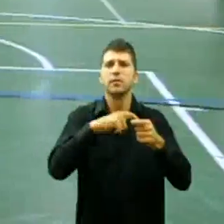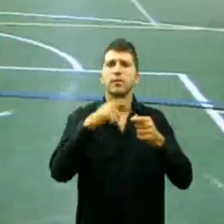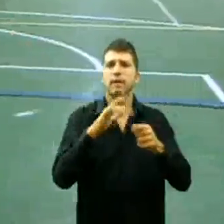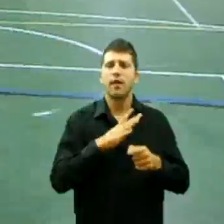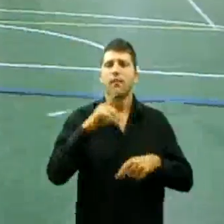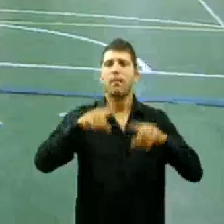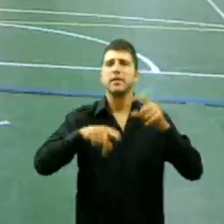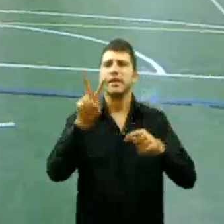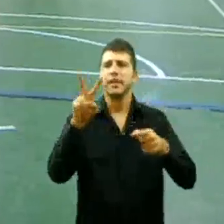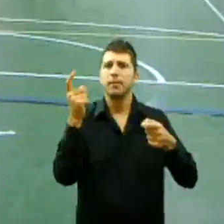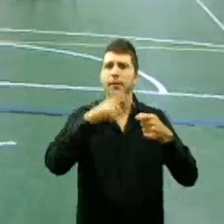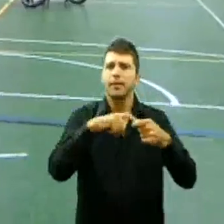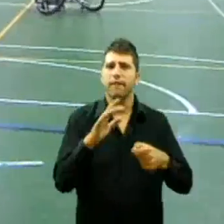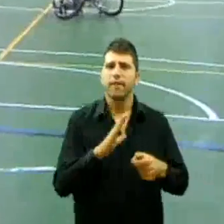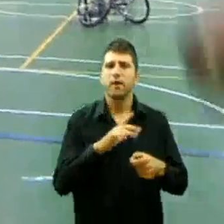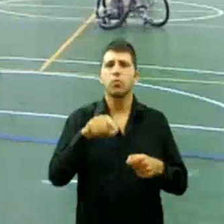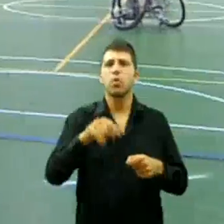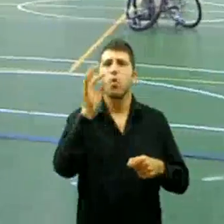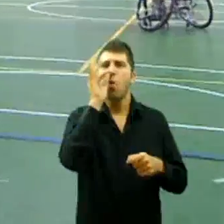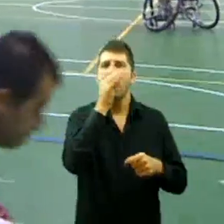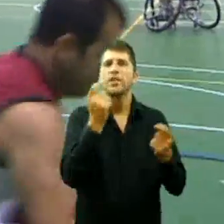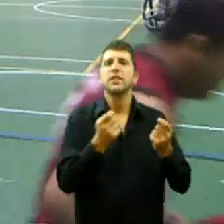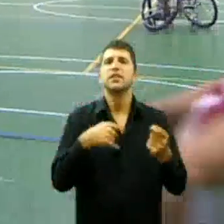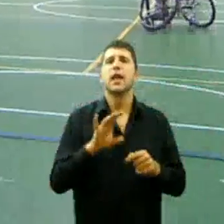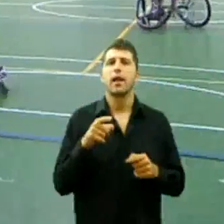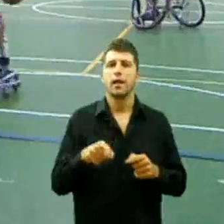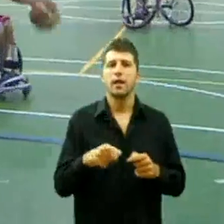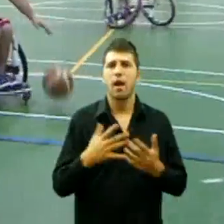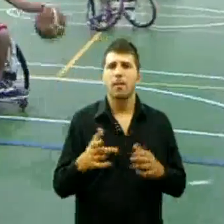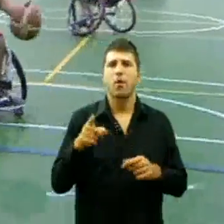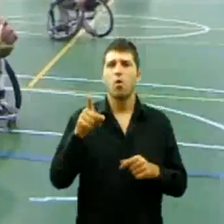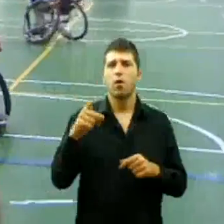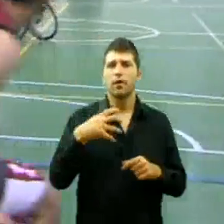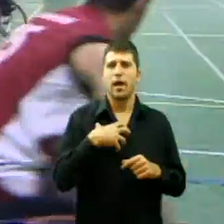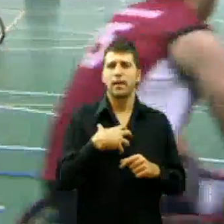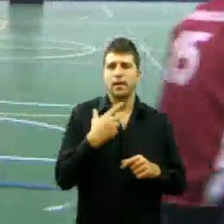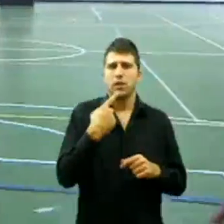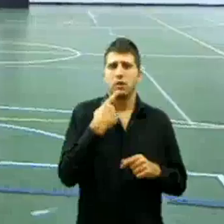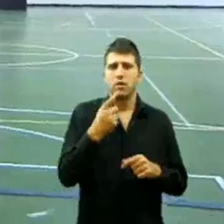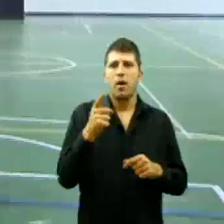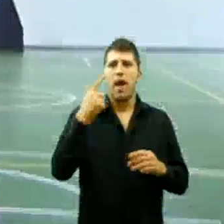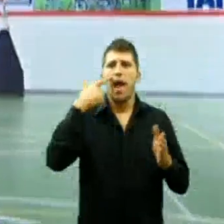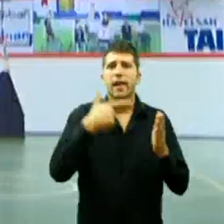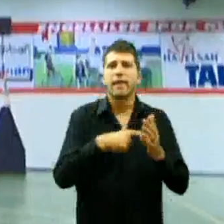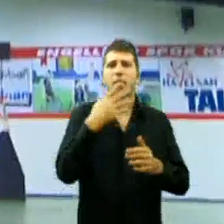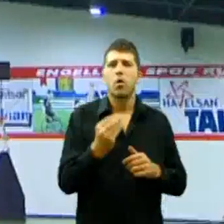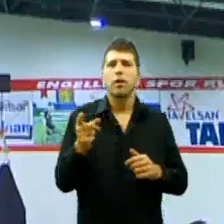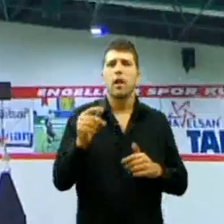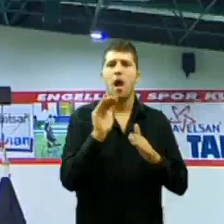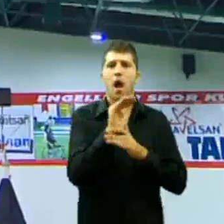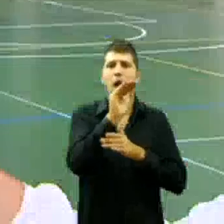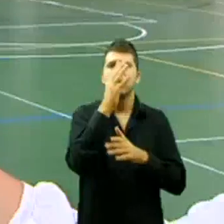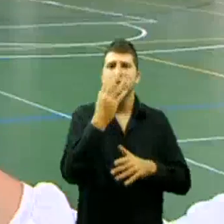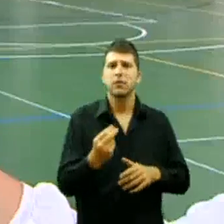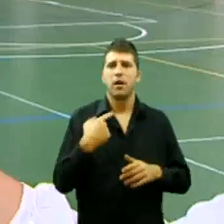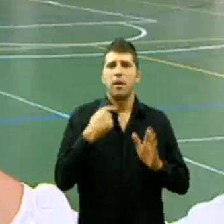var. Yani bunlar çok kolay işler değil. Ama Metin Bahçekapı diyorum, hedefi olan, hayatla ilgili